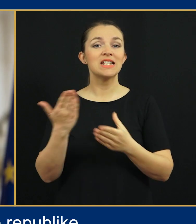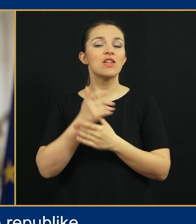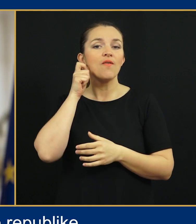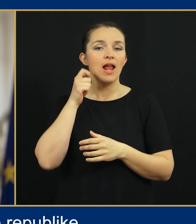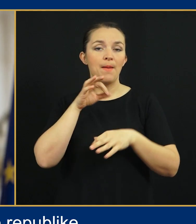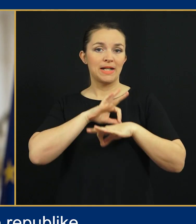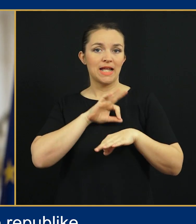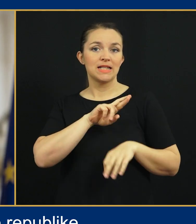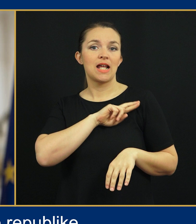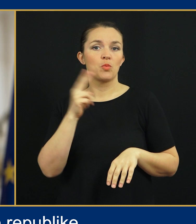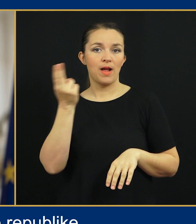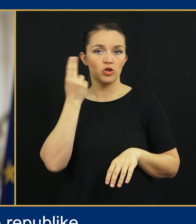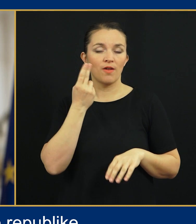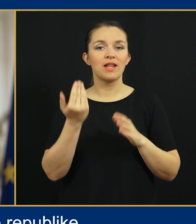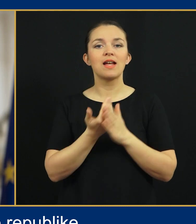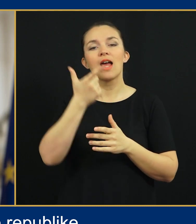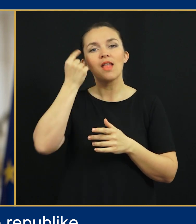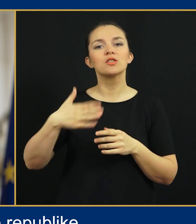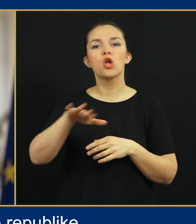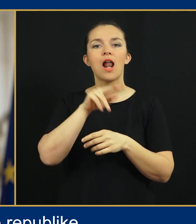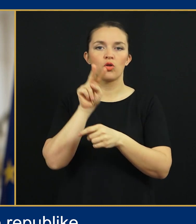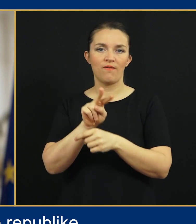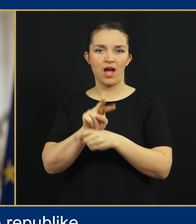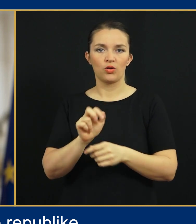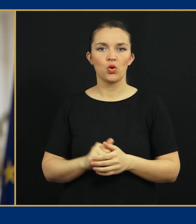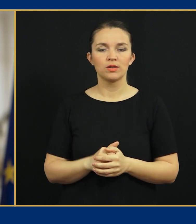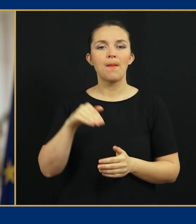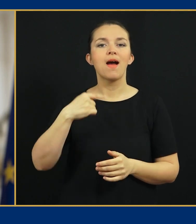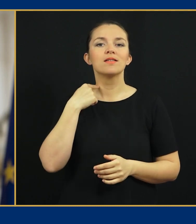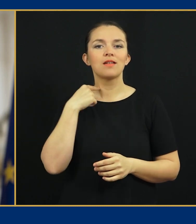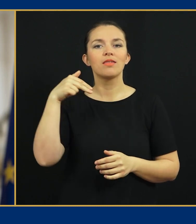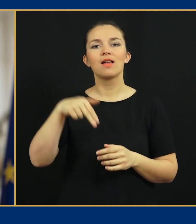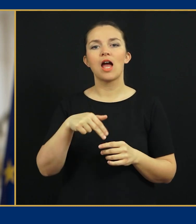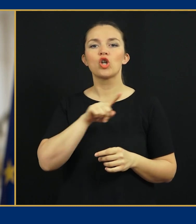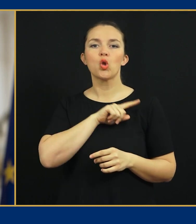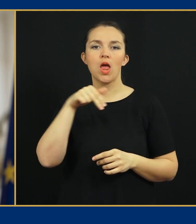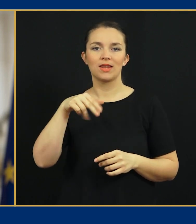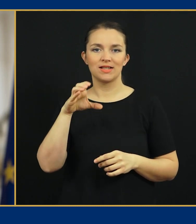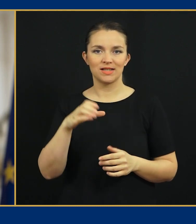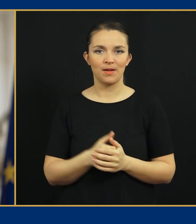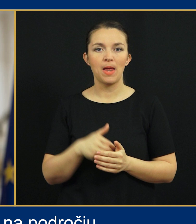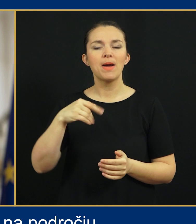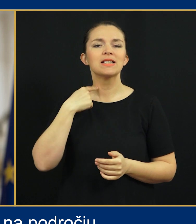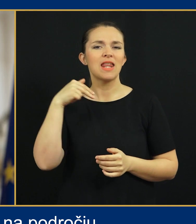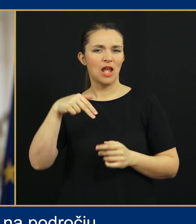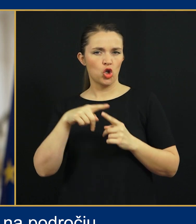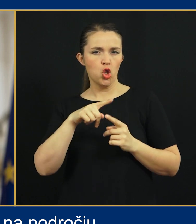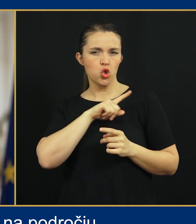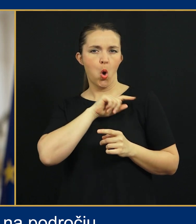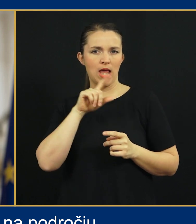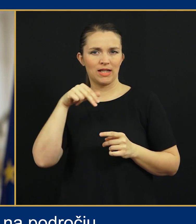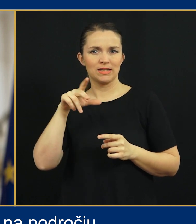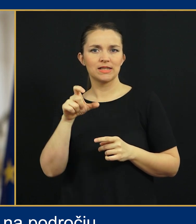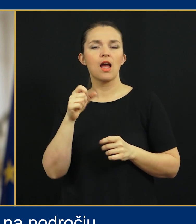Svetovalka predsednice Republike Slovenije za nacionalno varnost, magistra Nataša Dolenc. Magistra Nataša